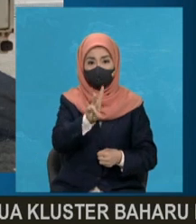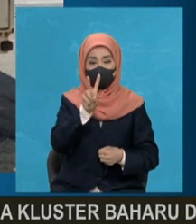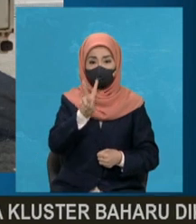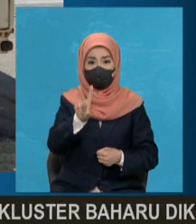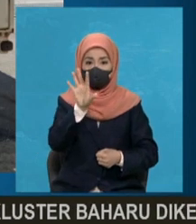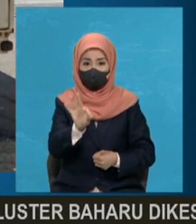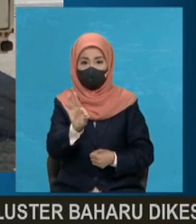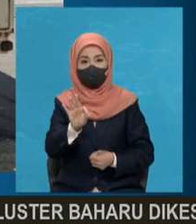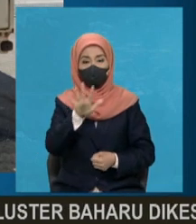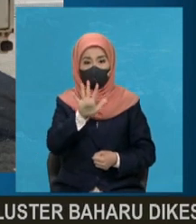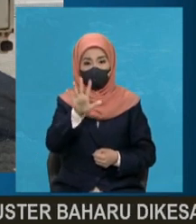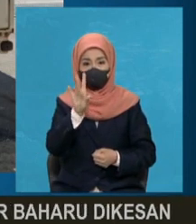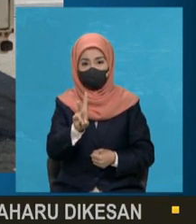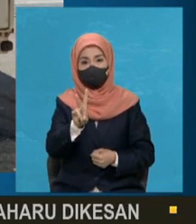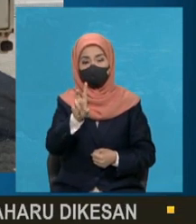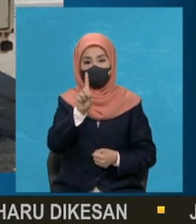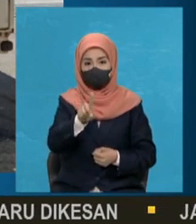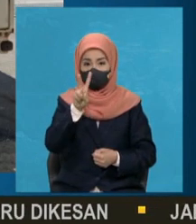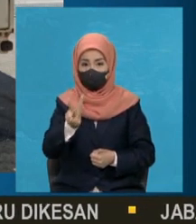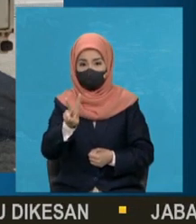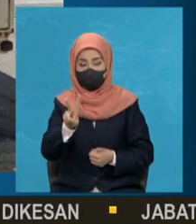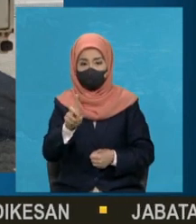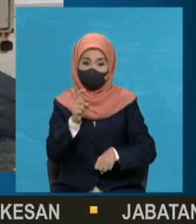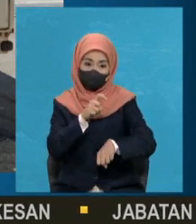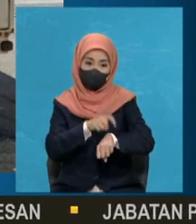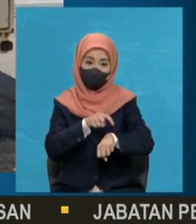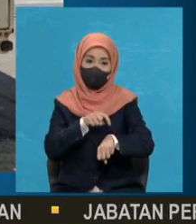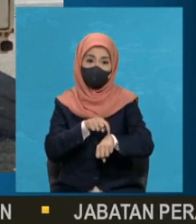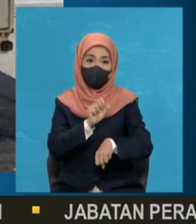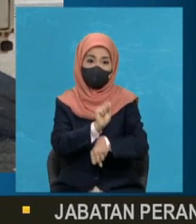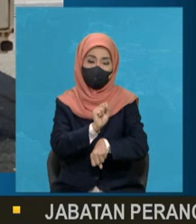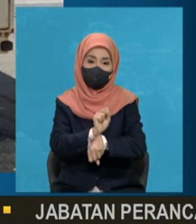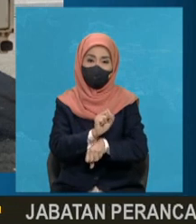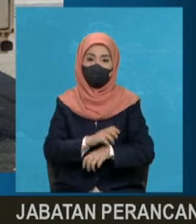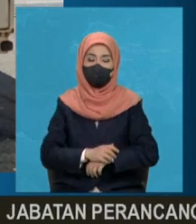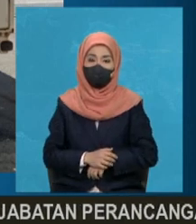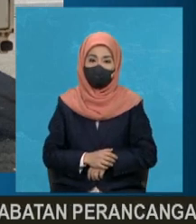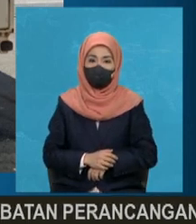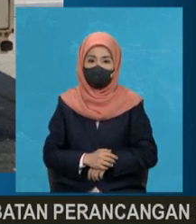729 5712 pada waktu bekerja